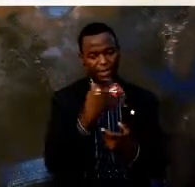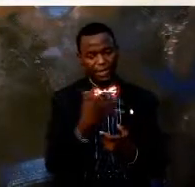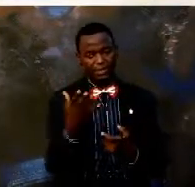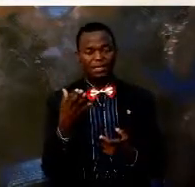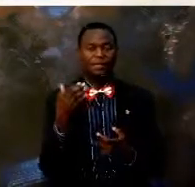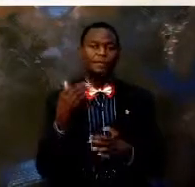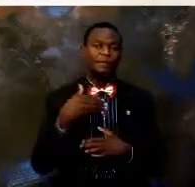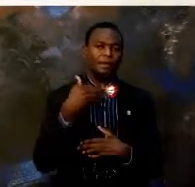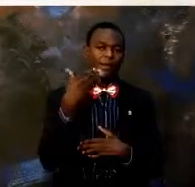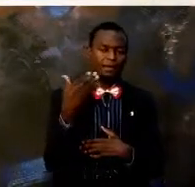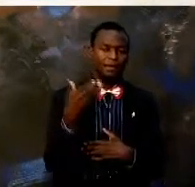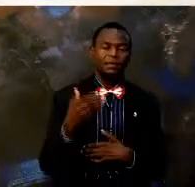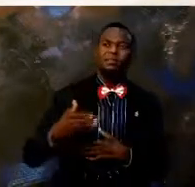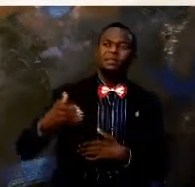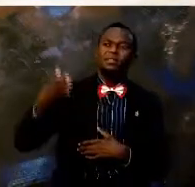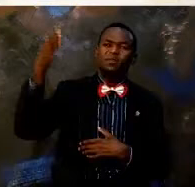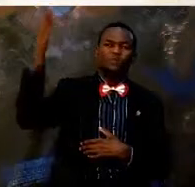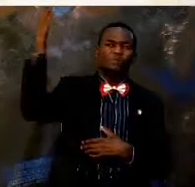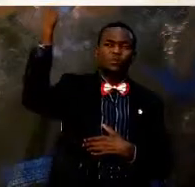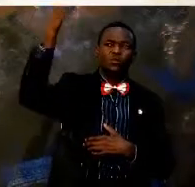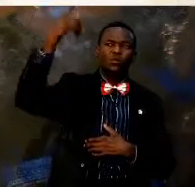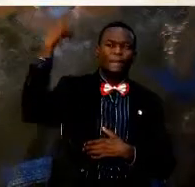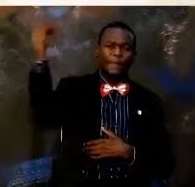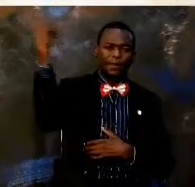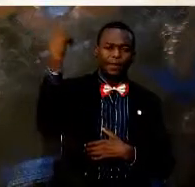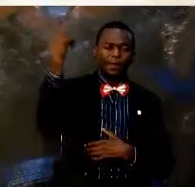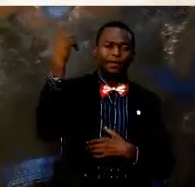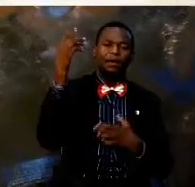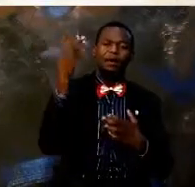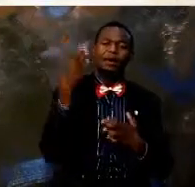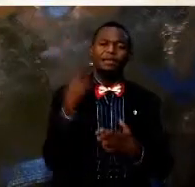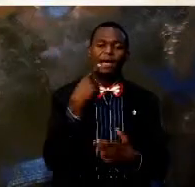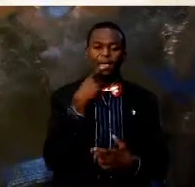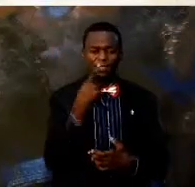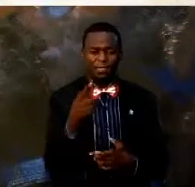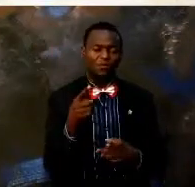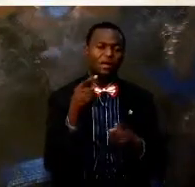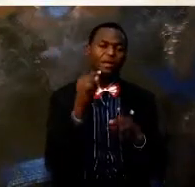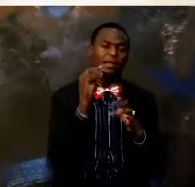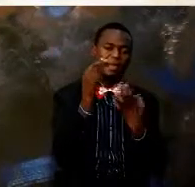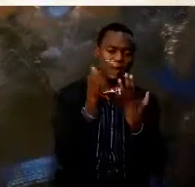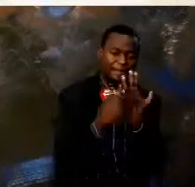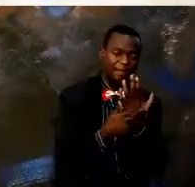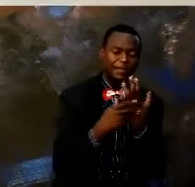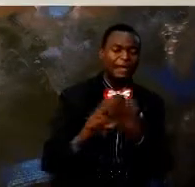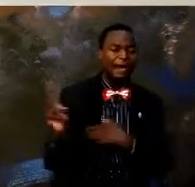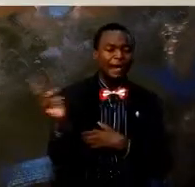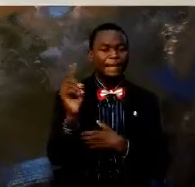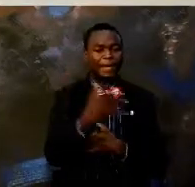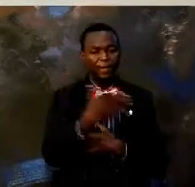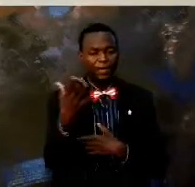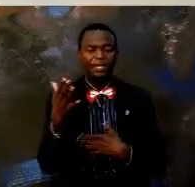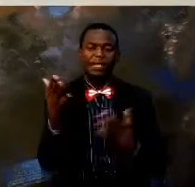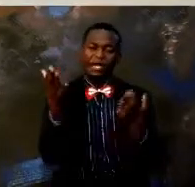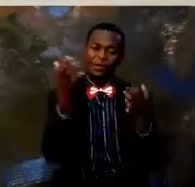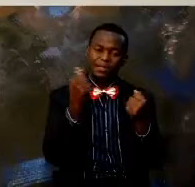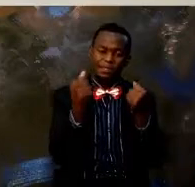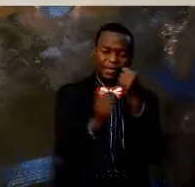huko baadaye. Ni Mungu peke yake anayetajwa na Biblia, hapana mwingine awezaye